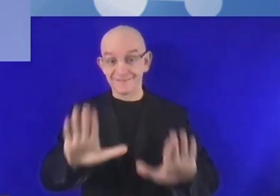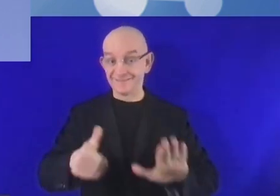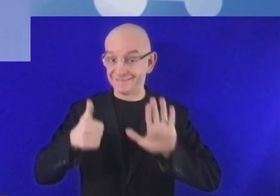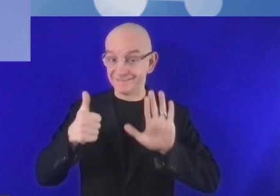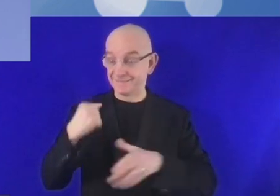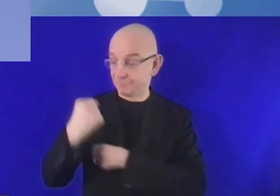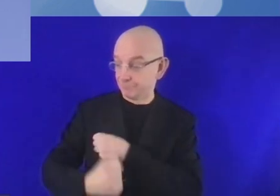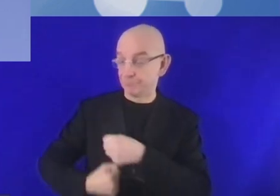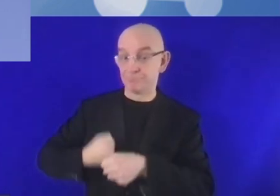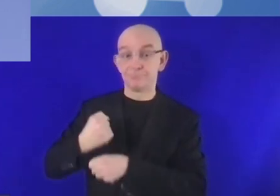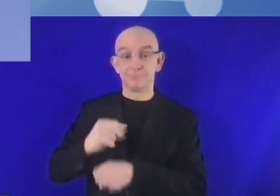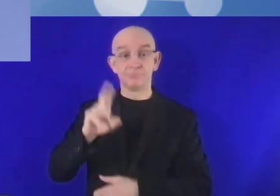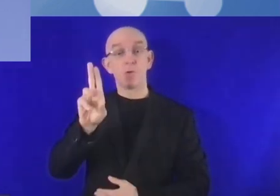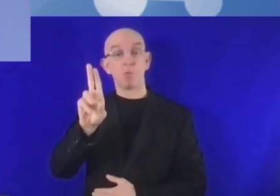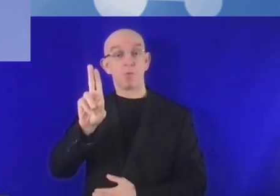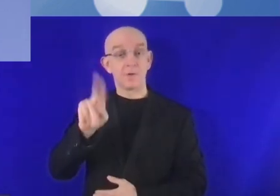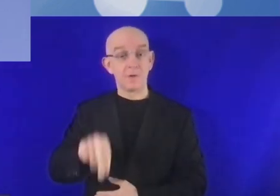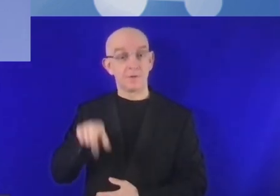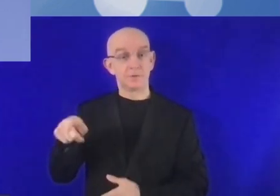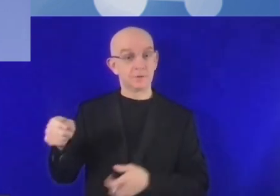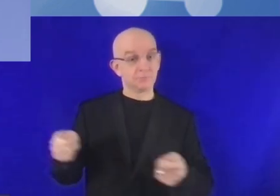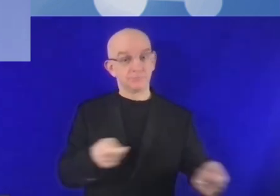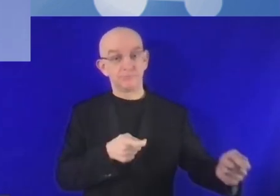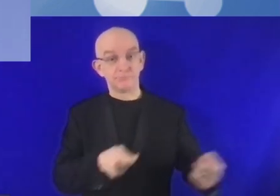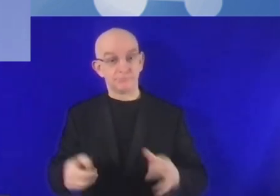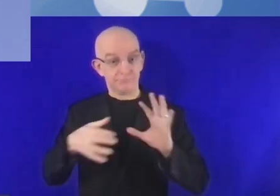ONZ IGF 2021.